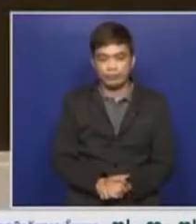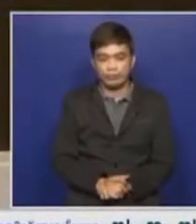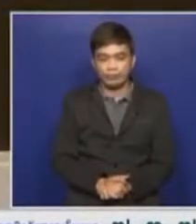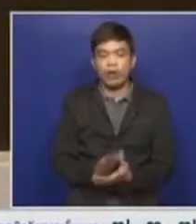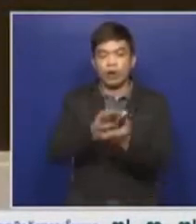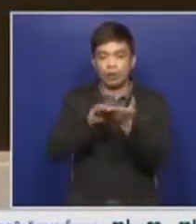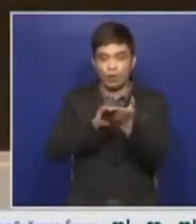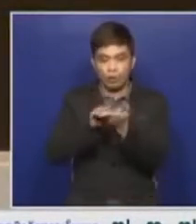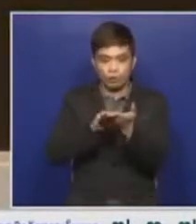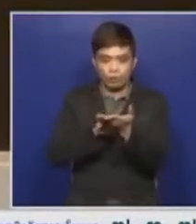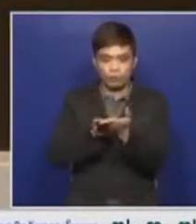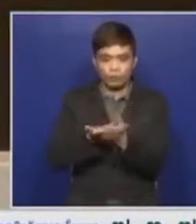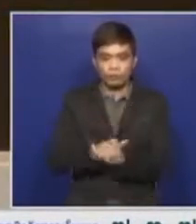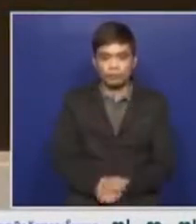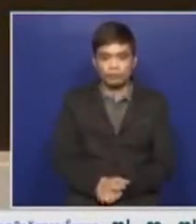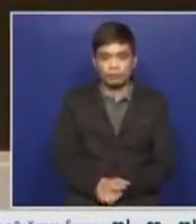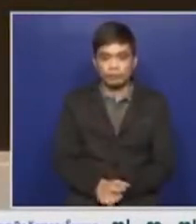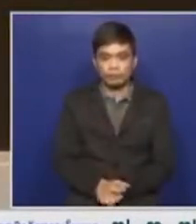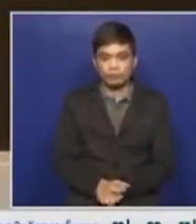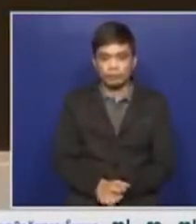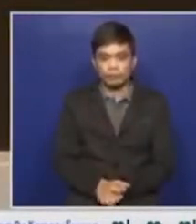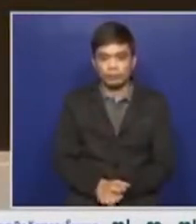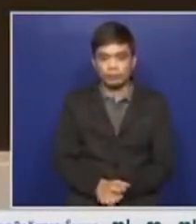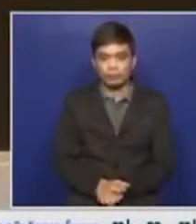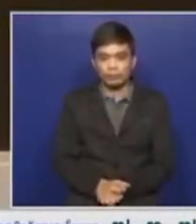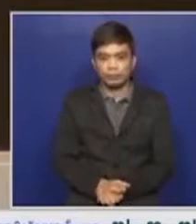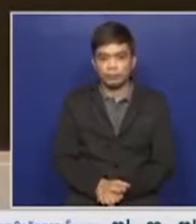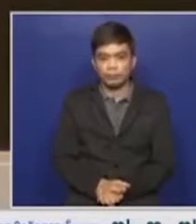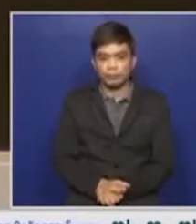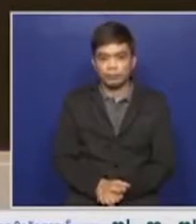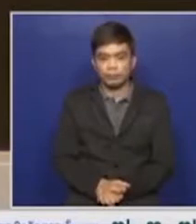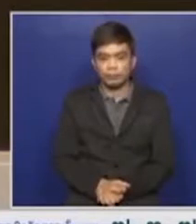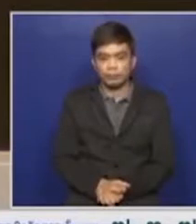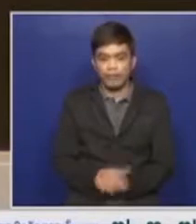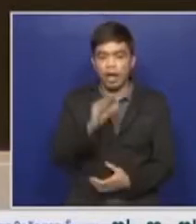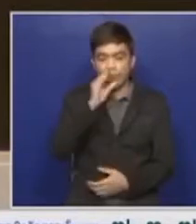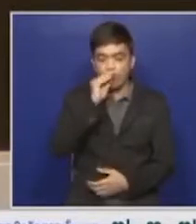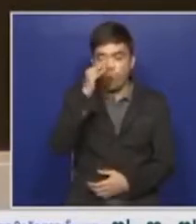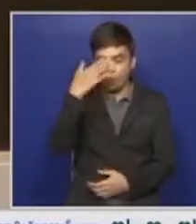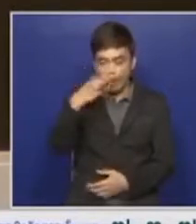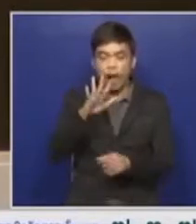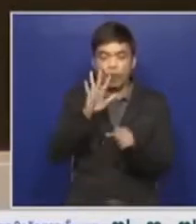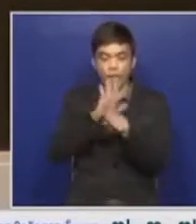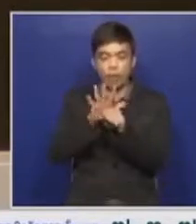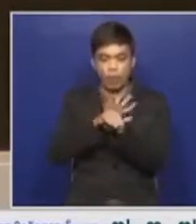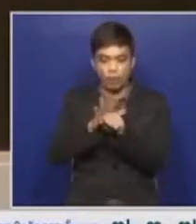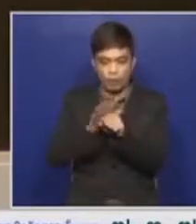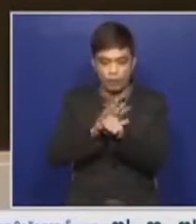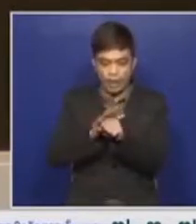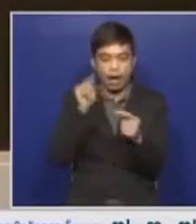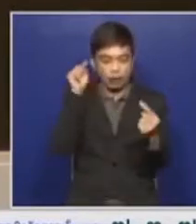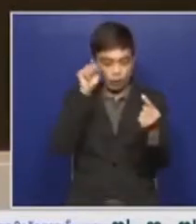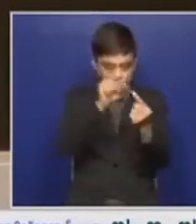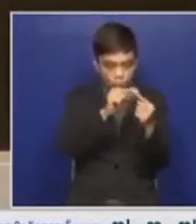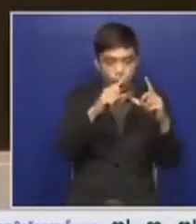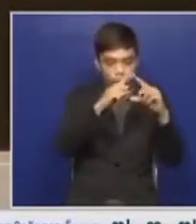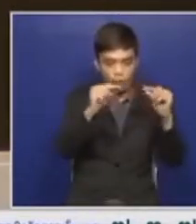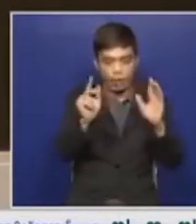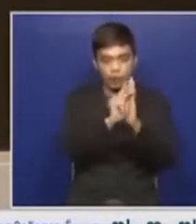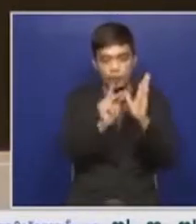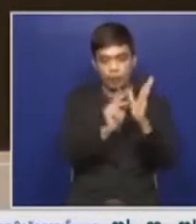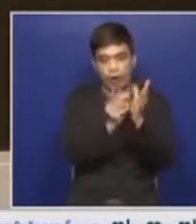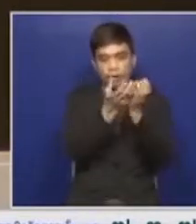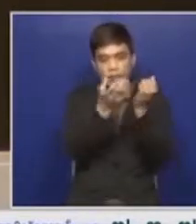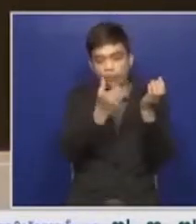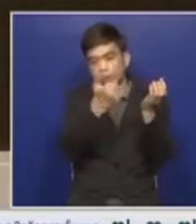นะฮะพยายามคือก็จะพูดพอสมควรแล้วกลับนะครับเราไปสู่ประเด็นในรับธรรมนูญ